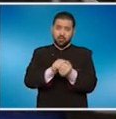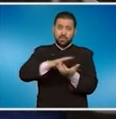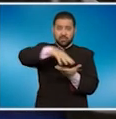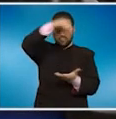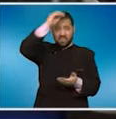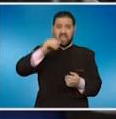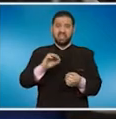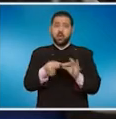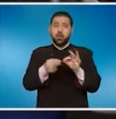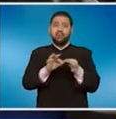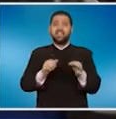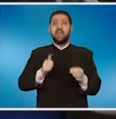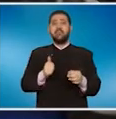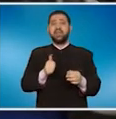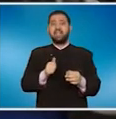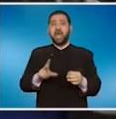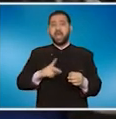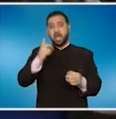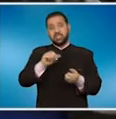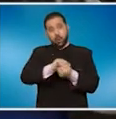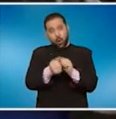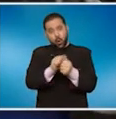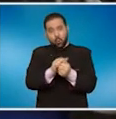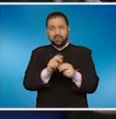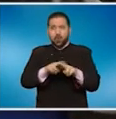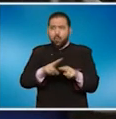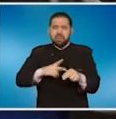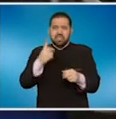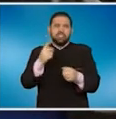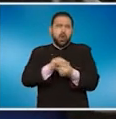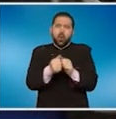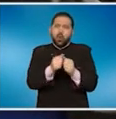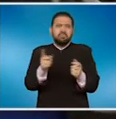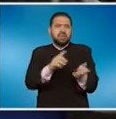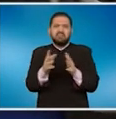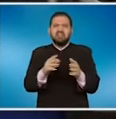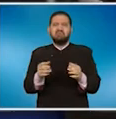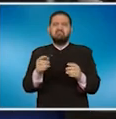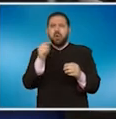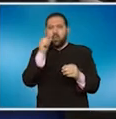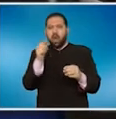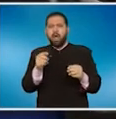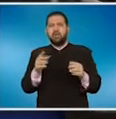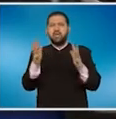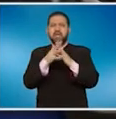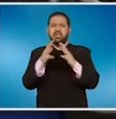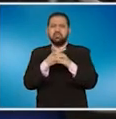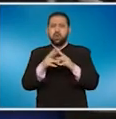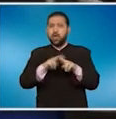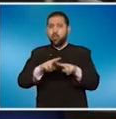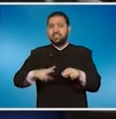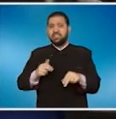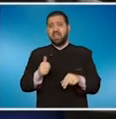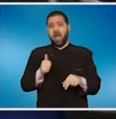un limbaj militar. E vorba de o luptă, așa cum este o luptă, știu, exterioară, nu? Și există niște arme, așa cum există